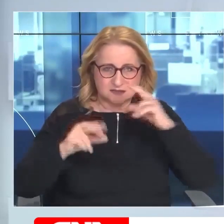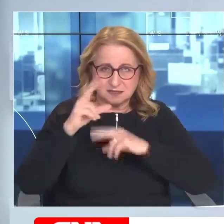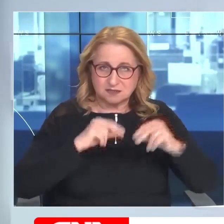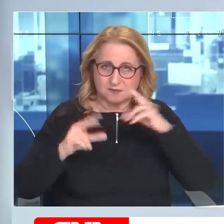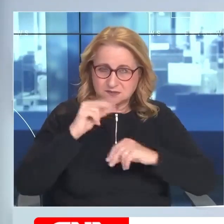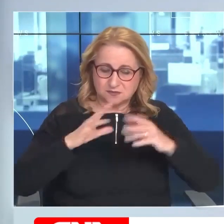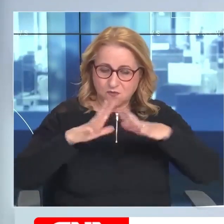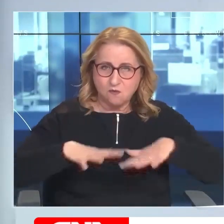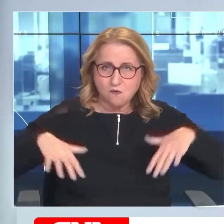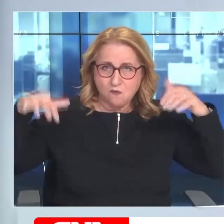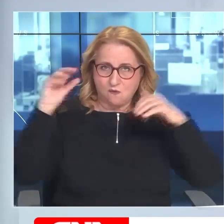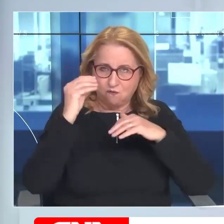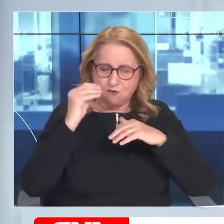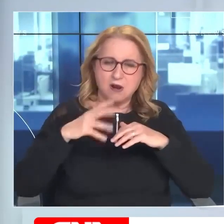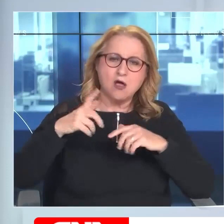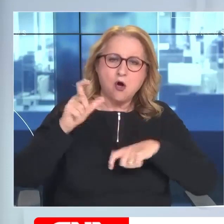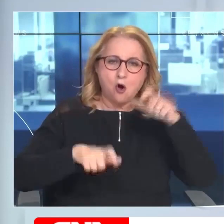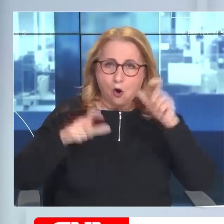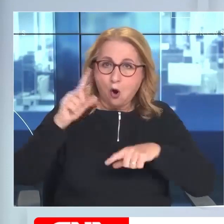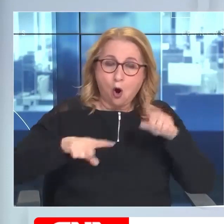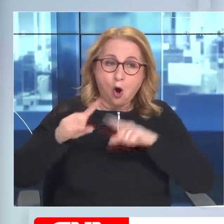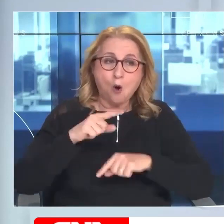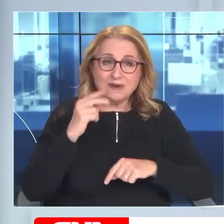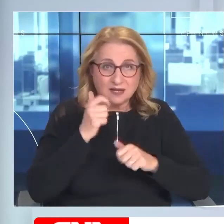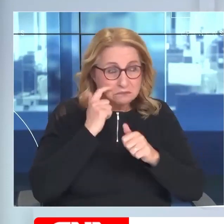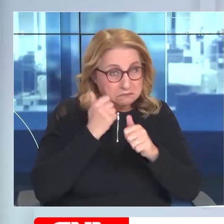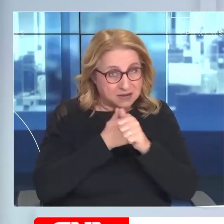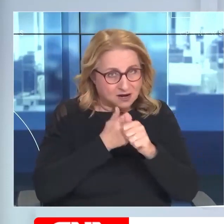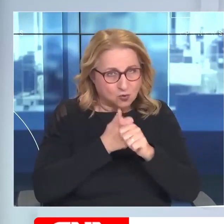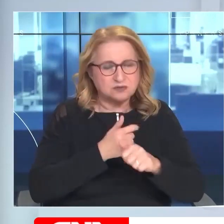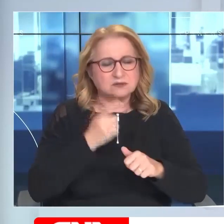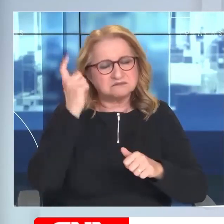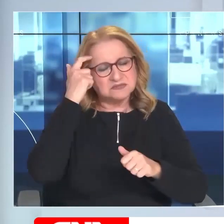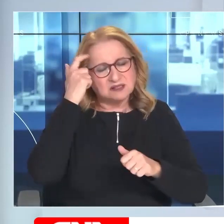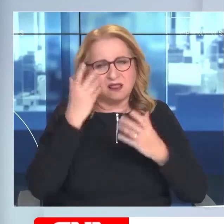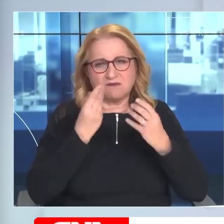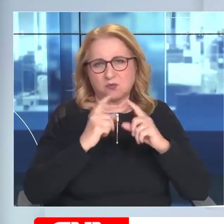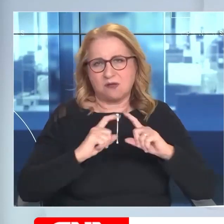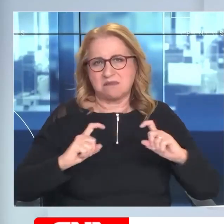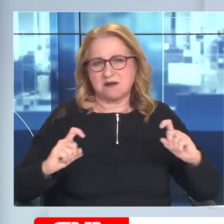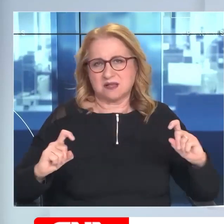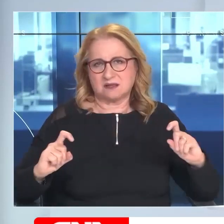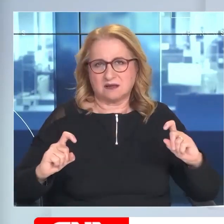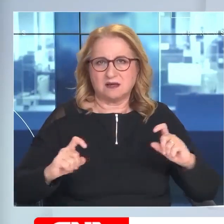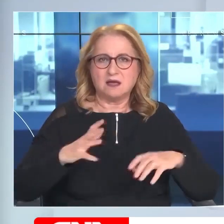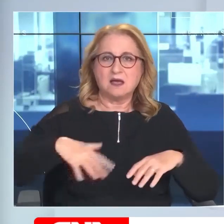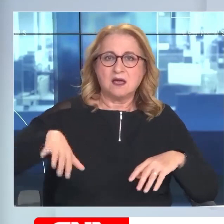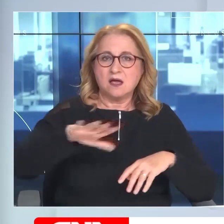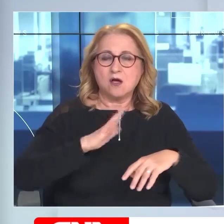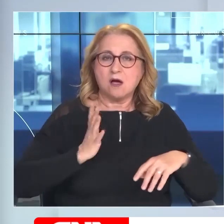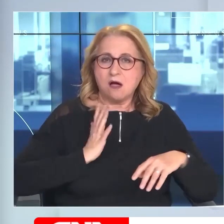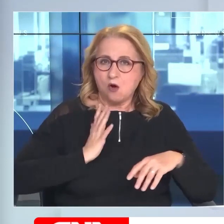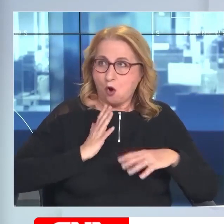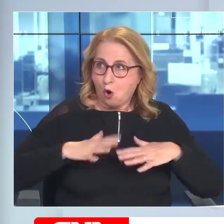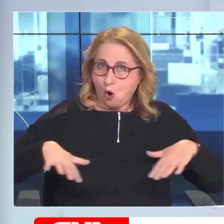την παρακολούθησαν έδωσε πολλές απαντήσεις. Οι πολίτες είχαν την ευκαιρία να